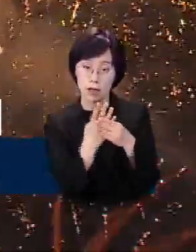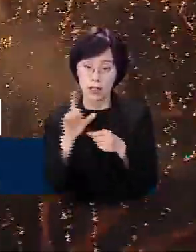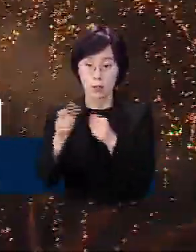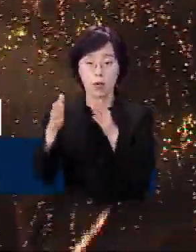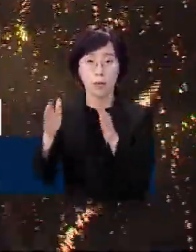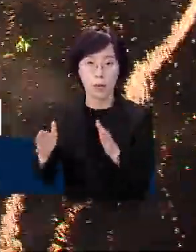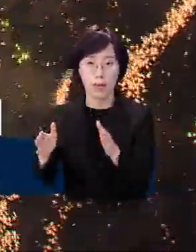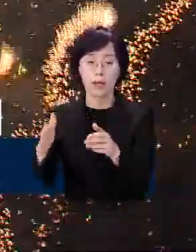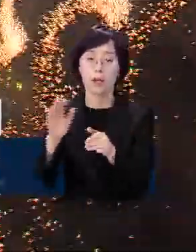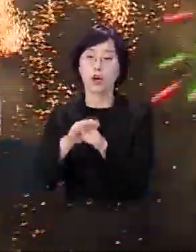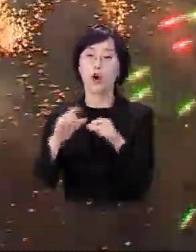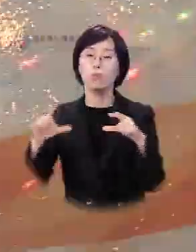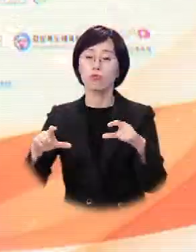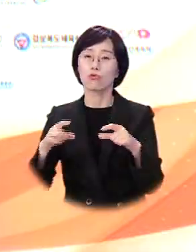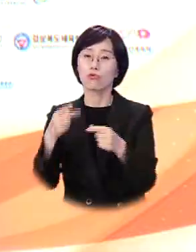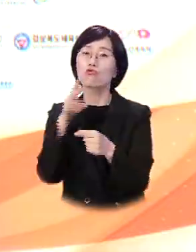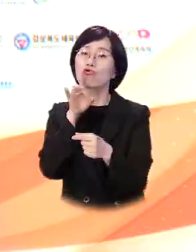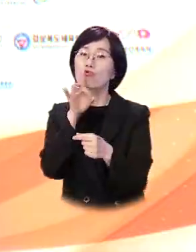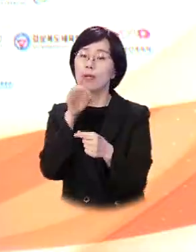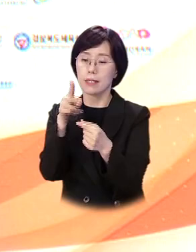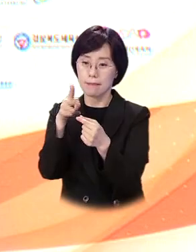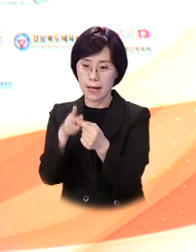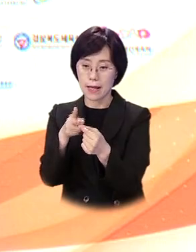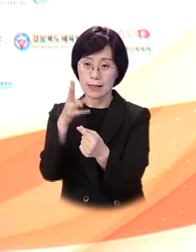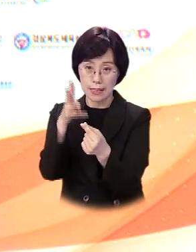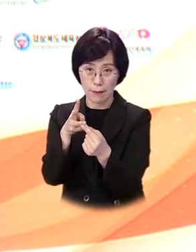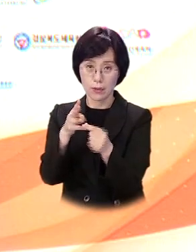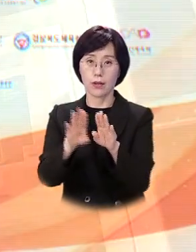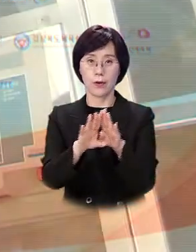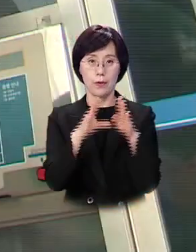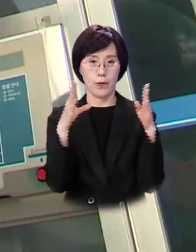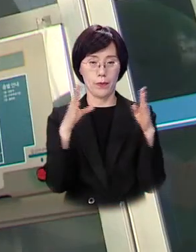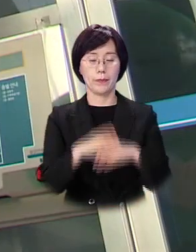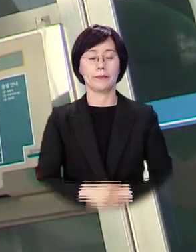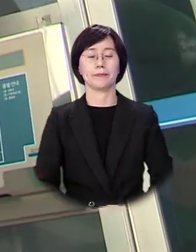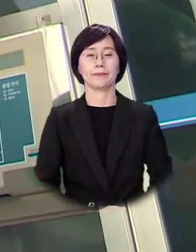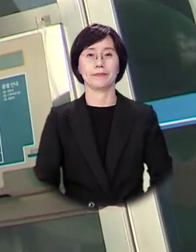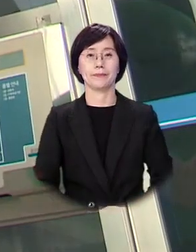15년 만에 경북에서 세 번째로 열리는 대회입니다. TBC 정석헌입니다.